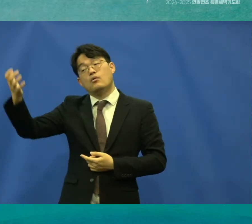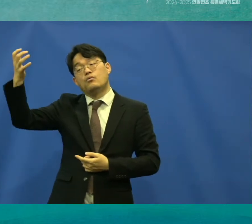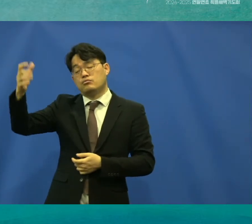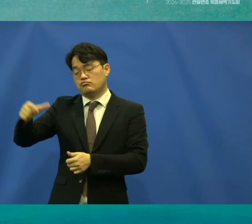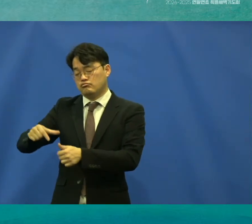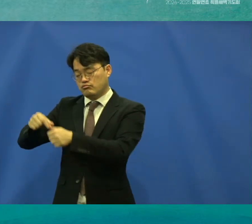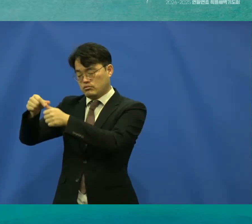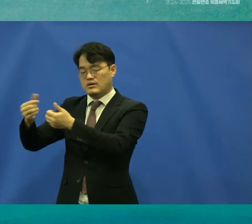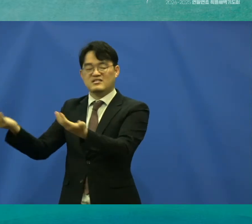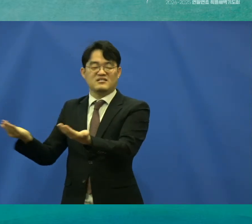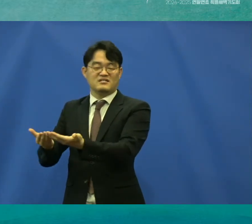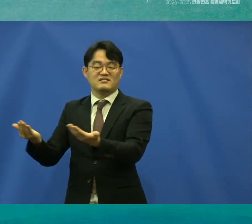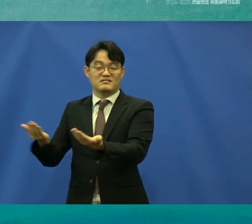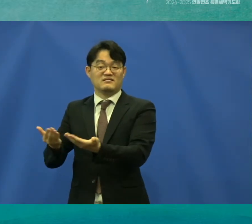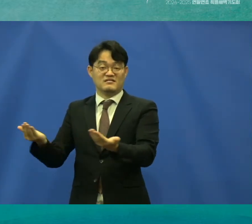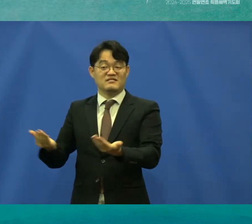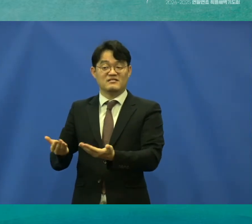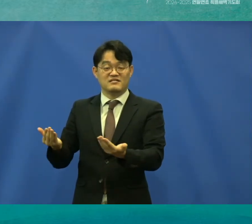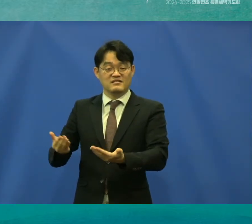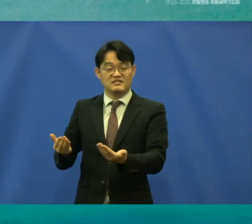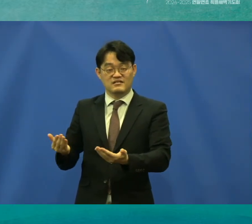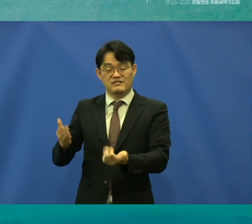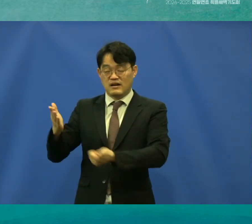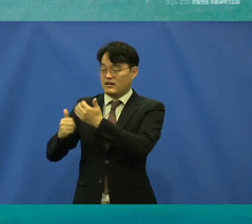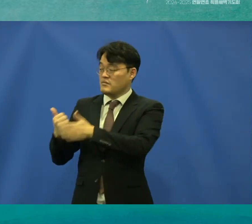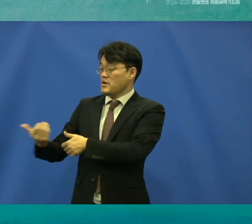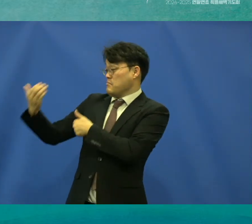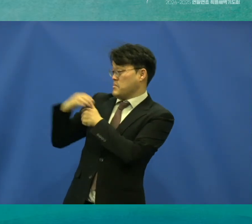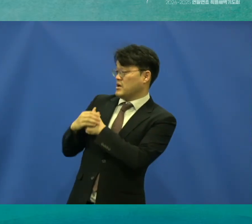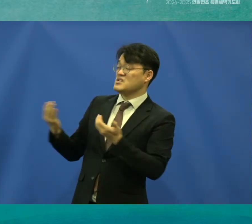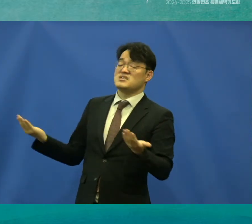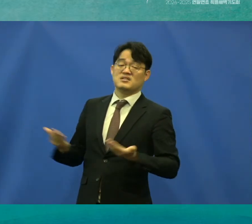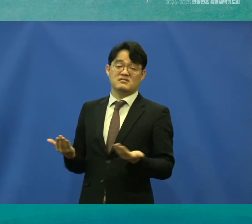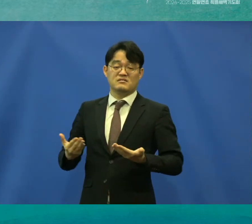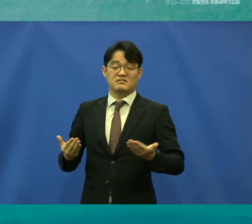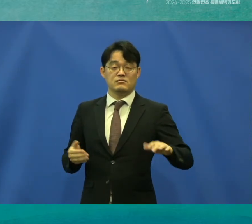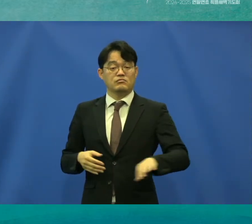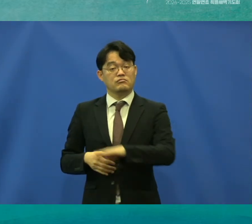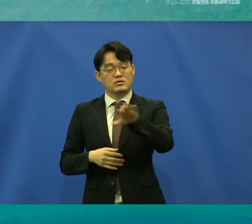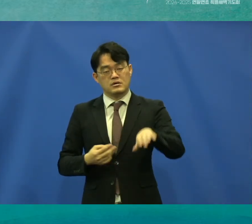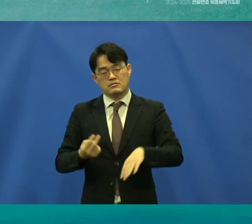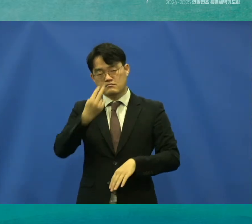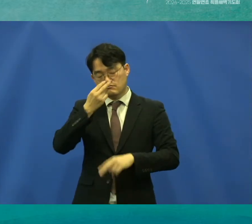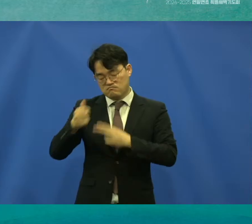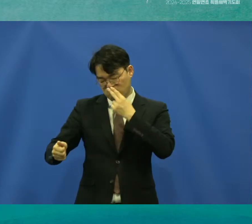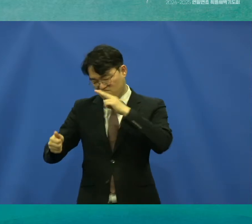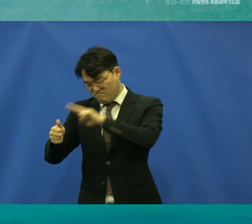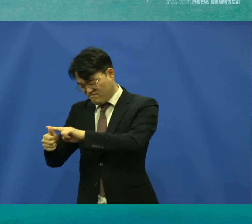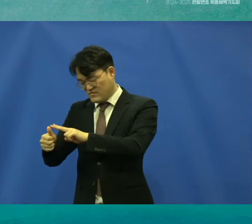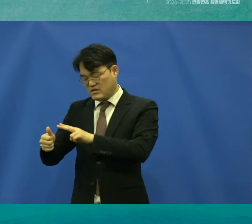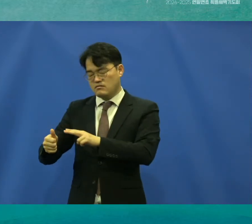여러분, 그래서 우리는 언제나 물어봐야 돼요. 이건 내 목숨 걸 일인가? 아니면 it's okay.